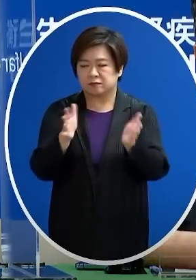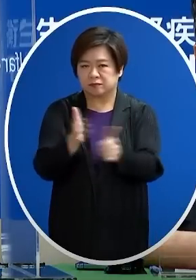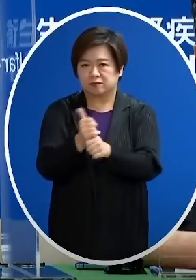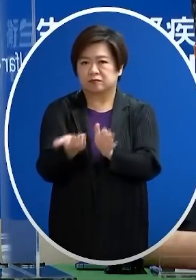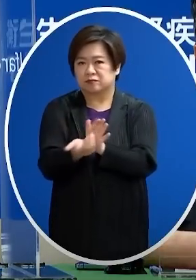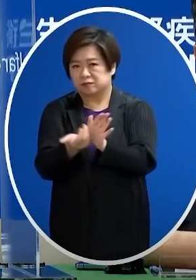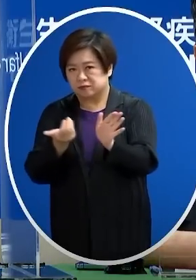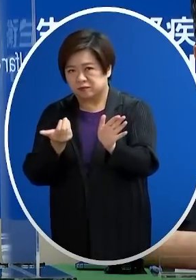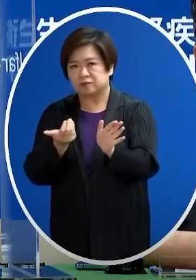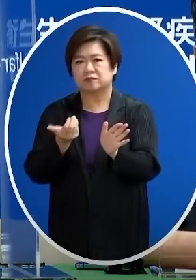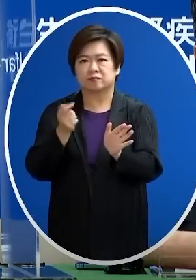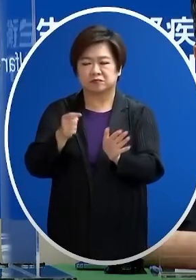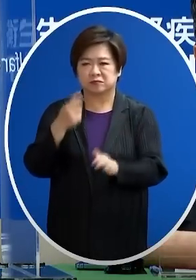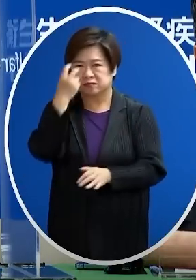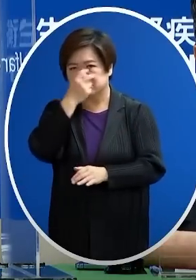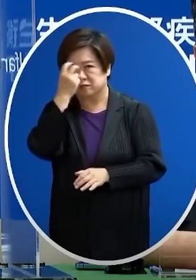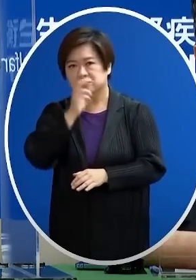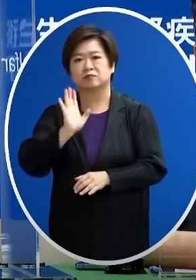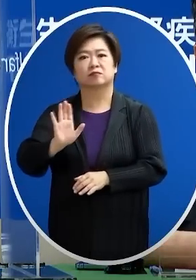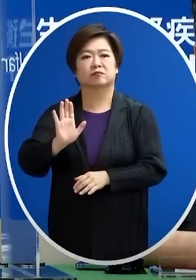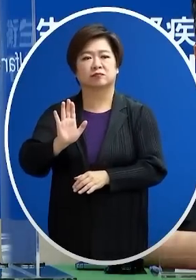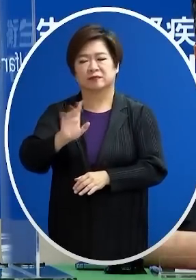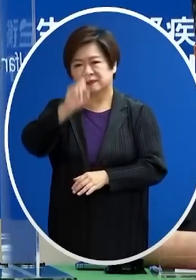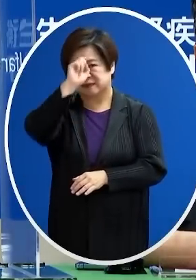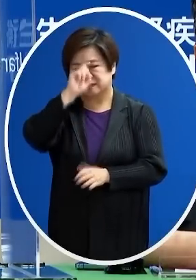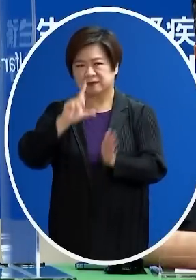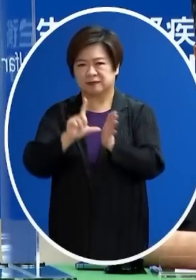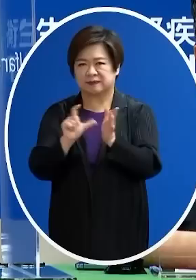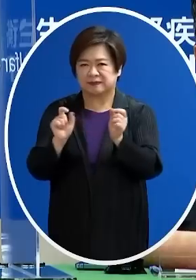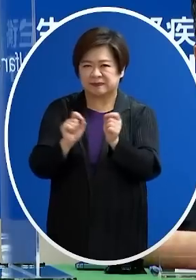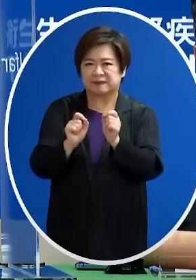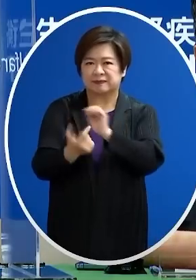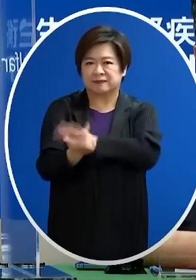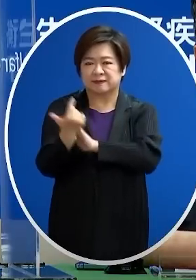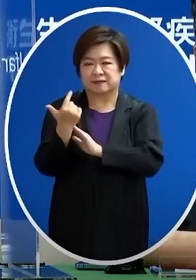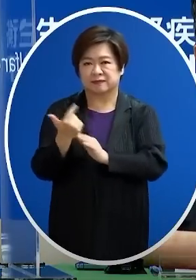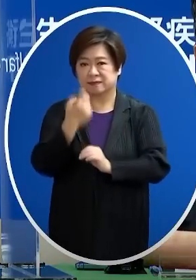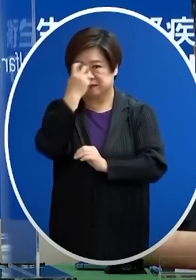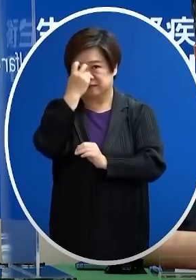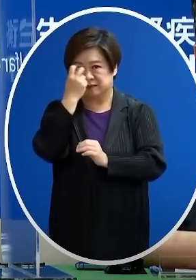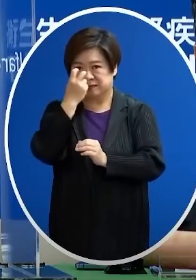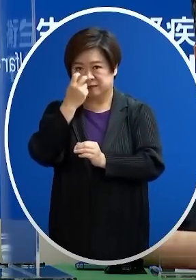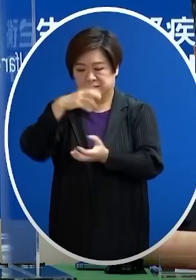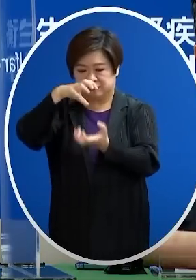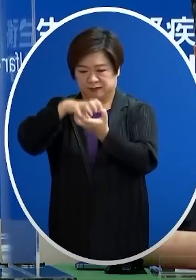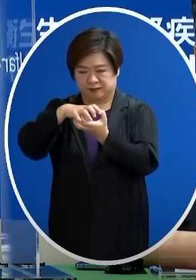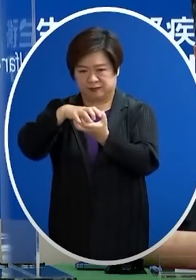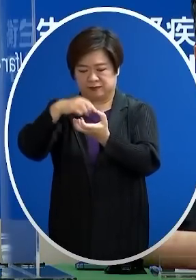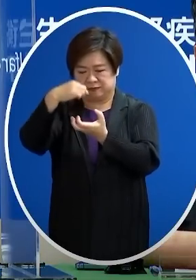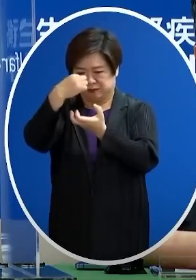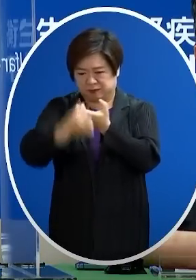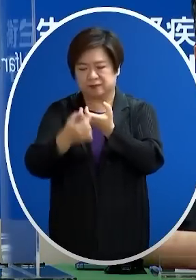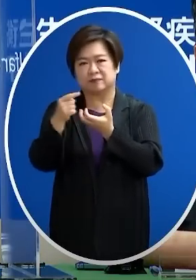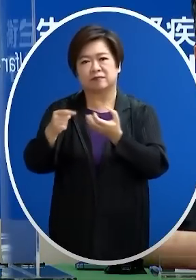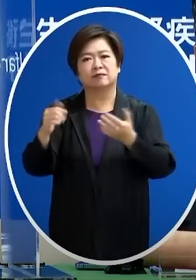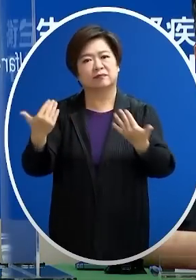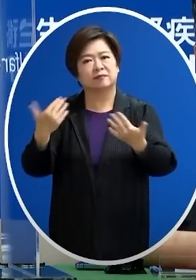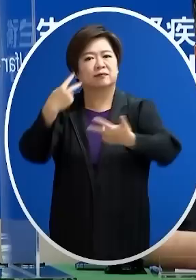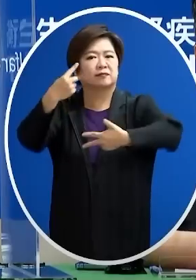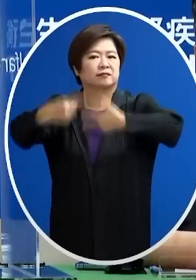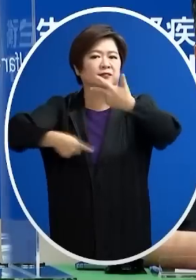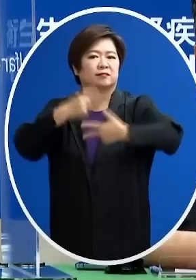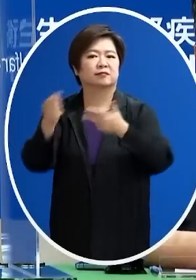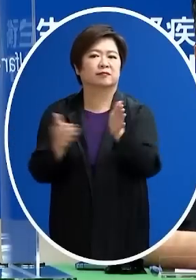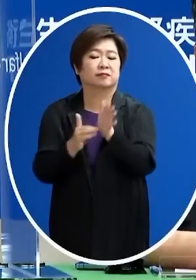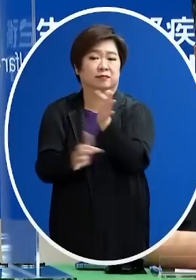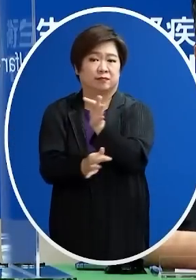有做了一些相关的检验，所以希望把这相关的封签的作业能够在一个礼拜内能够来完成，所以预